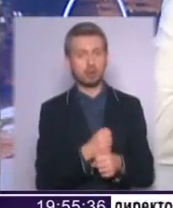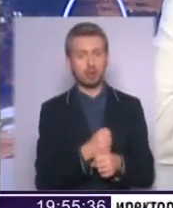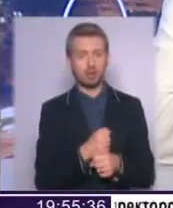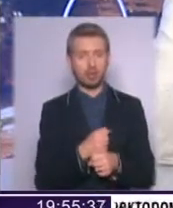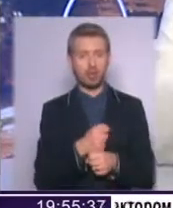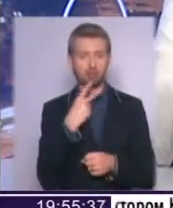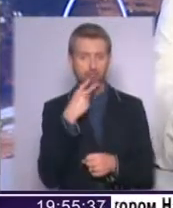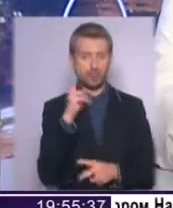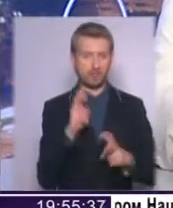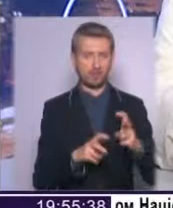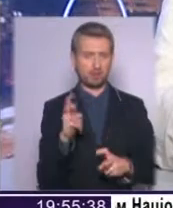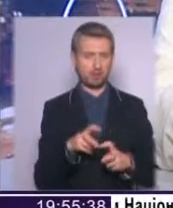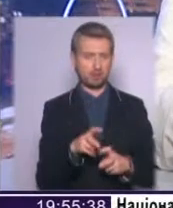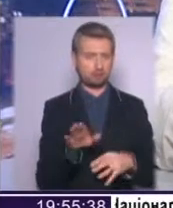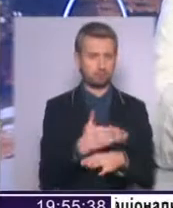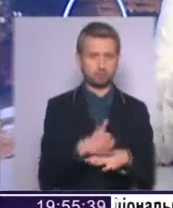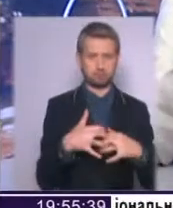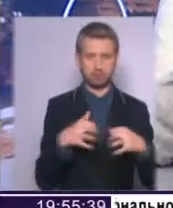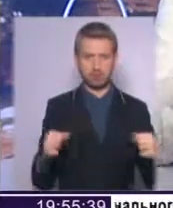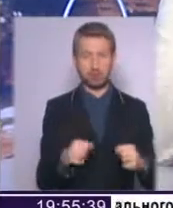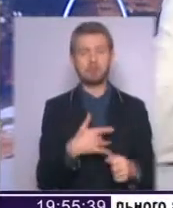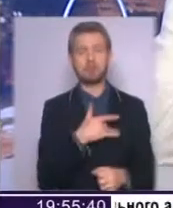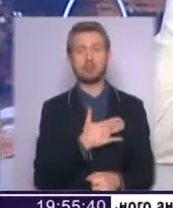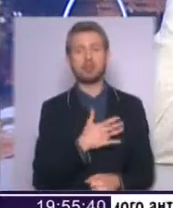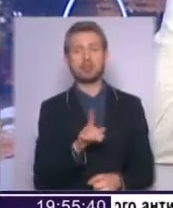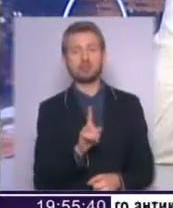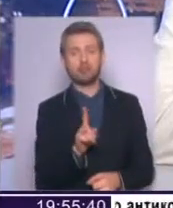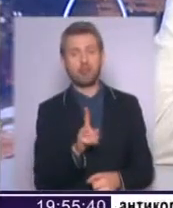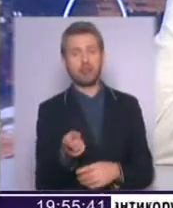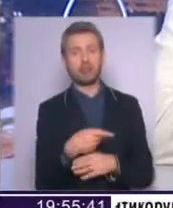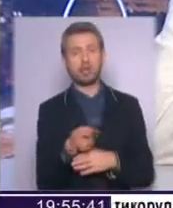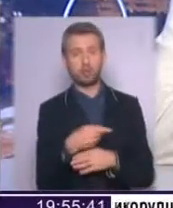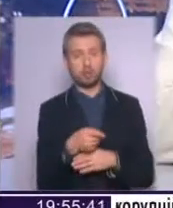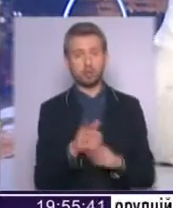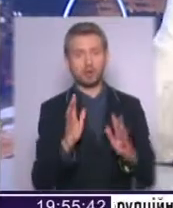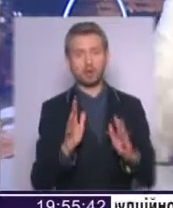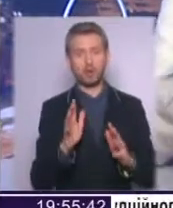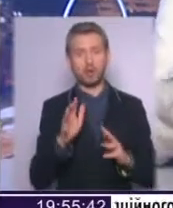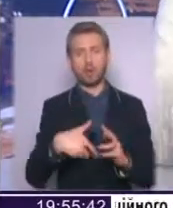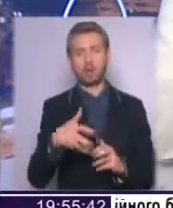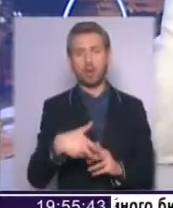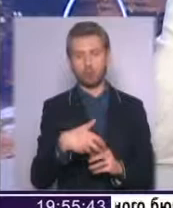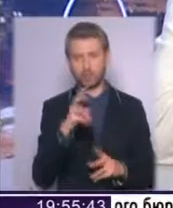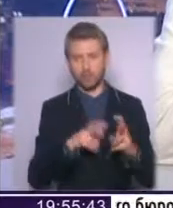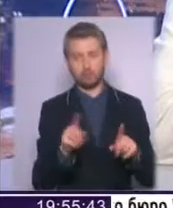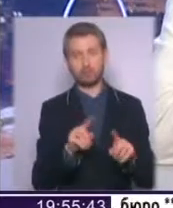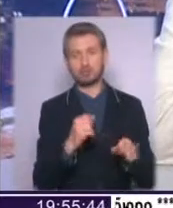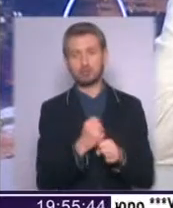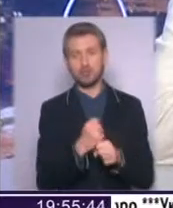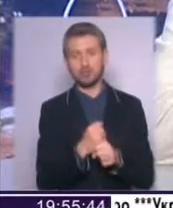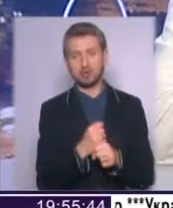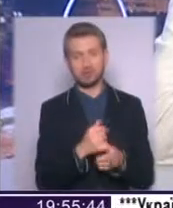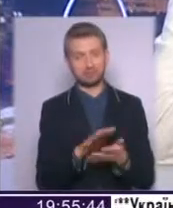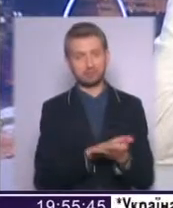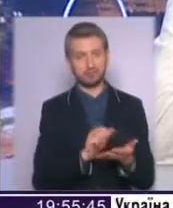заводи. Приватизували що? Тернопільський комбайновий завод, що зробили? Порізали. Приватизували Львівський автобусний,